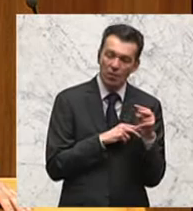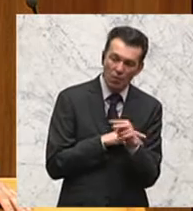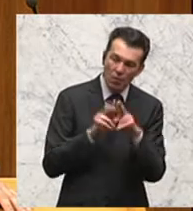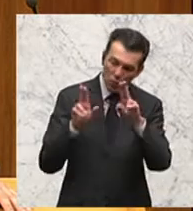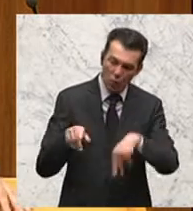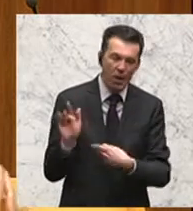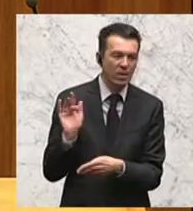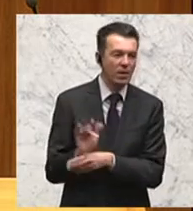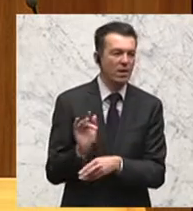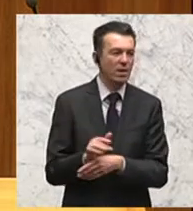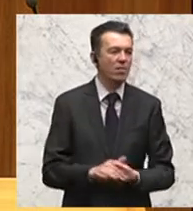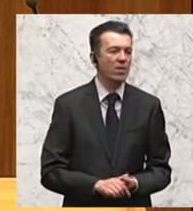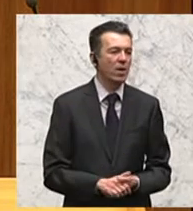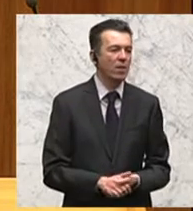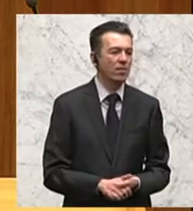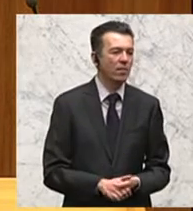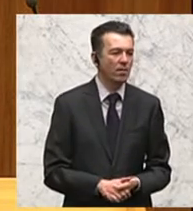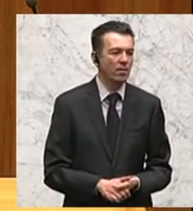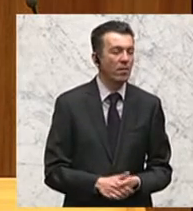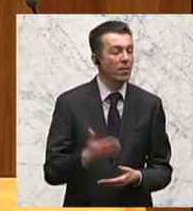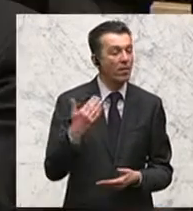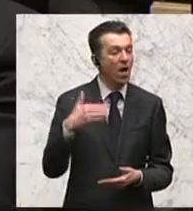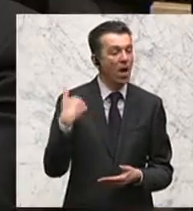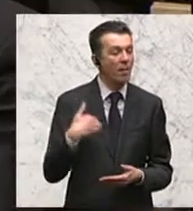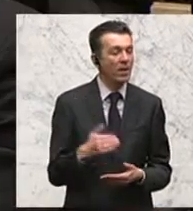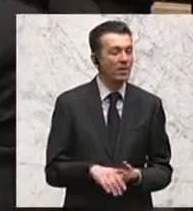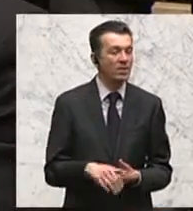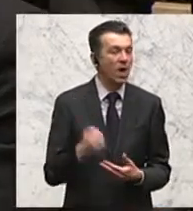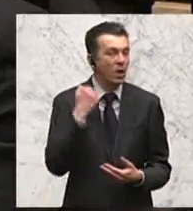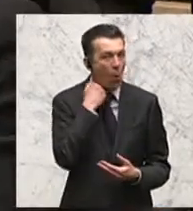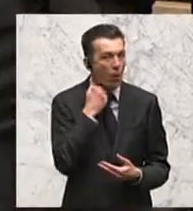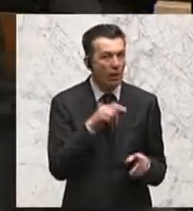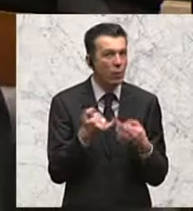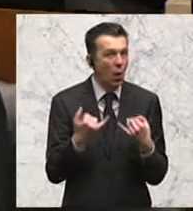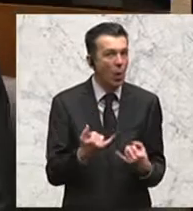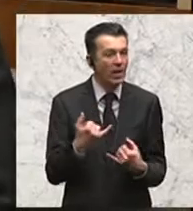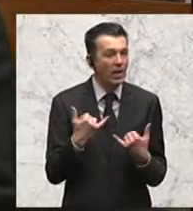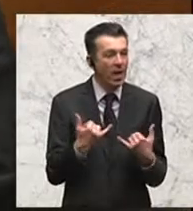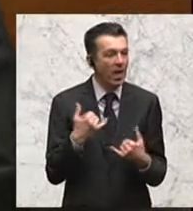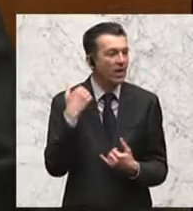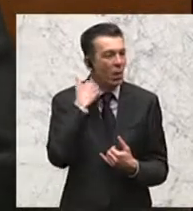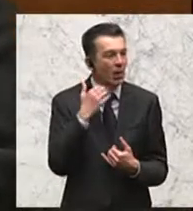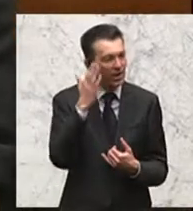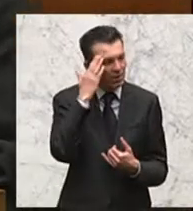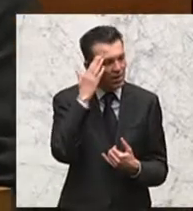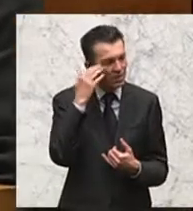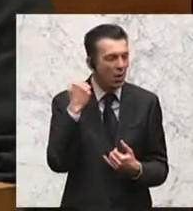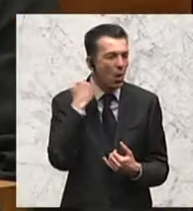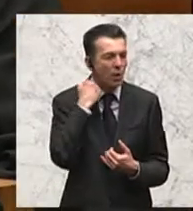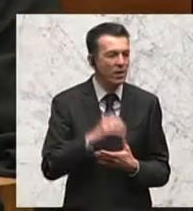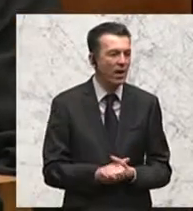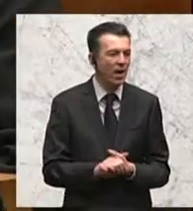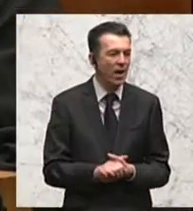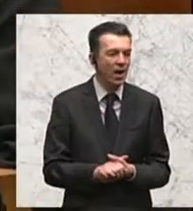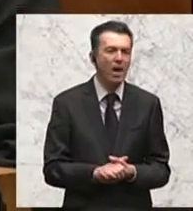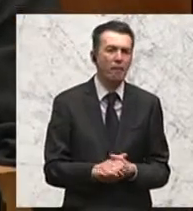haben? Haben Sie damals geheuchelt oder haben Sie heute geheuchelt? Obwohl ich weiß, dass Heuchelei von einem Ordnungsruf